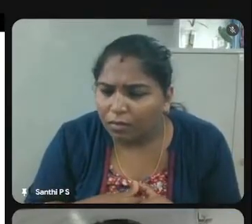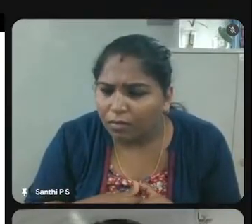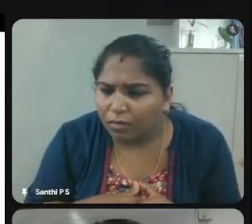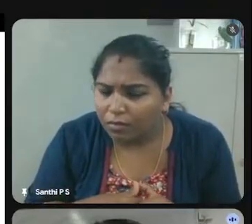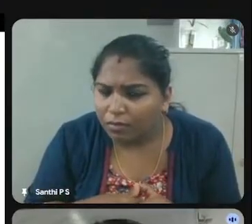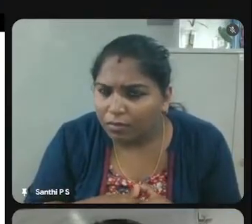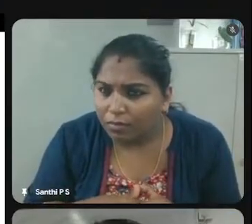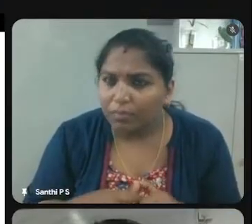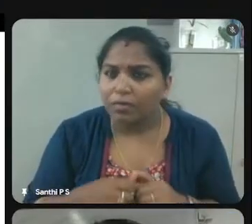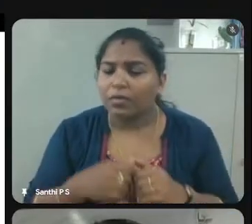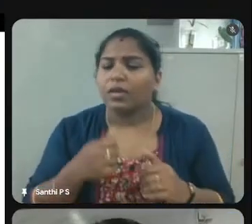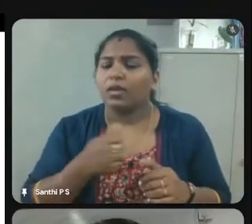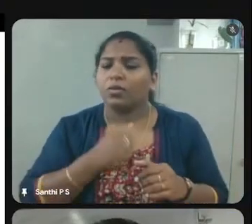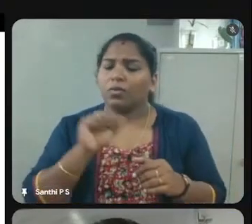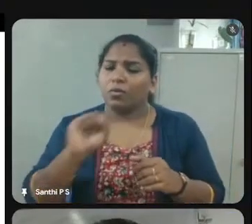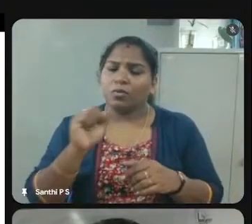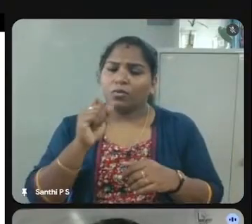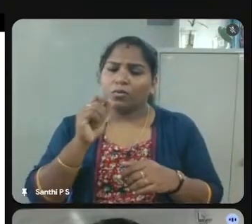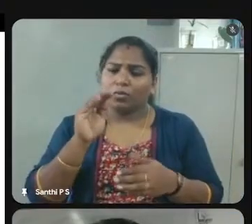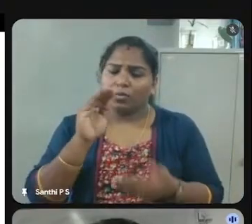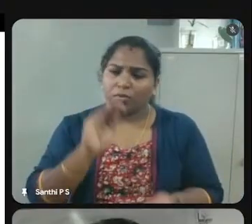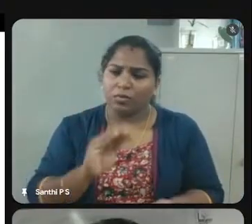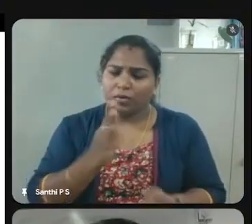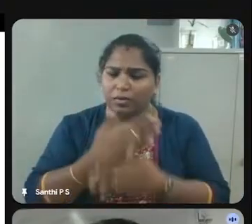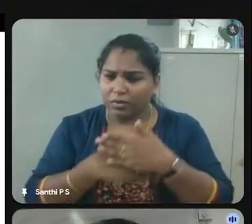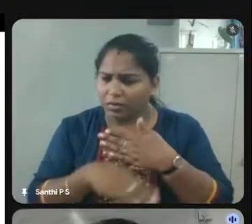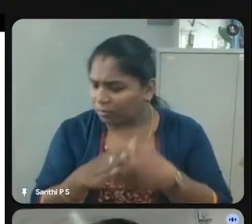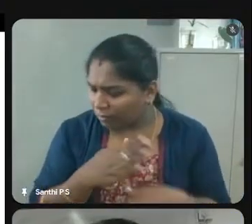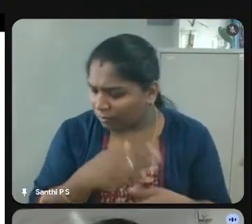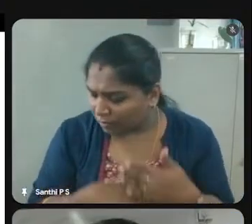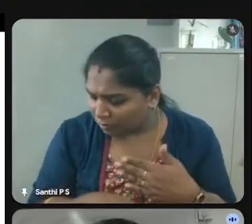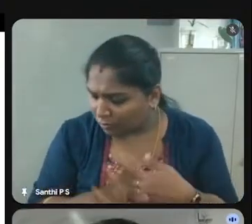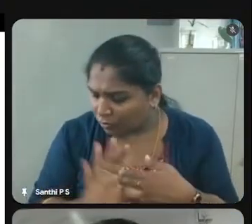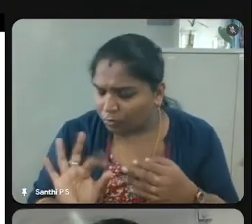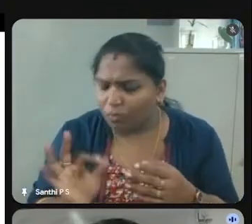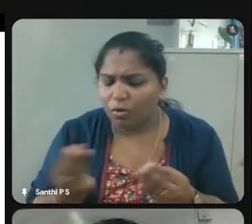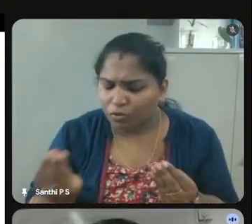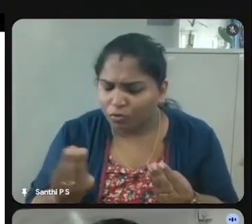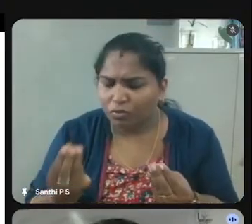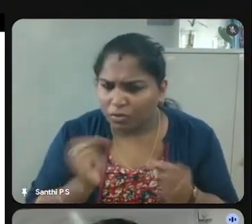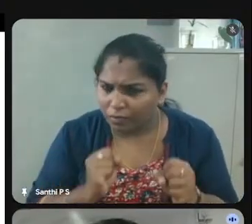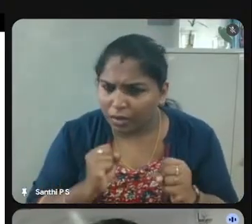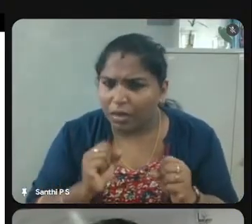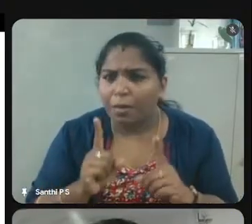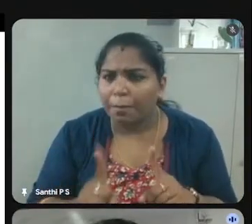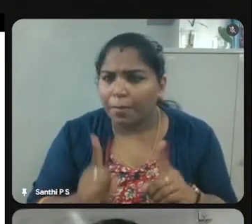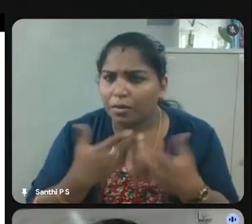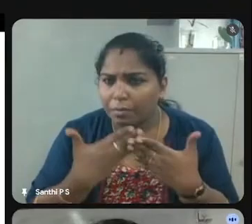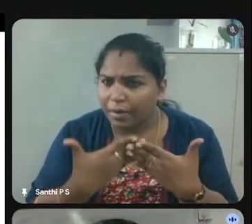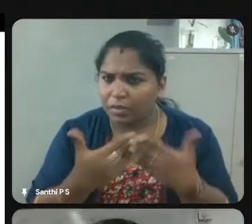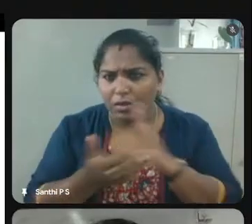ഒരു കുട്ടിയുണ്ട്. പക്ഷെ ഡിസേബിൾഡ് അല്ല എന്ന് വെച്ചാൽ അവന് ഇത് പറഞ്ഞ ചെറിയ ചെറിയ ബുദ്ധിമുട്ടുകളുണ്ട്. പക്ഷെ നമ്മളെക്കാട്ടിലും പഠിക്കാനും കഴിവൊക്കെ